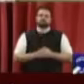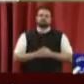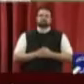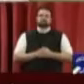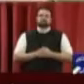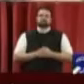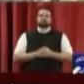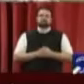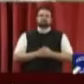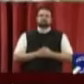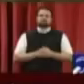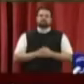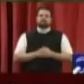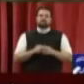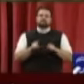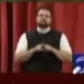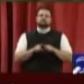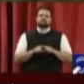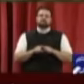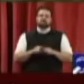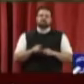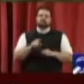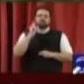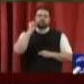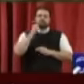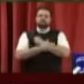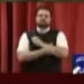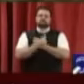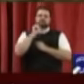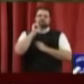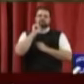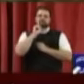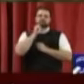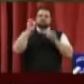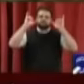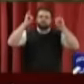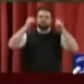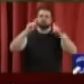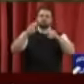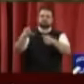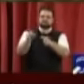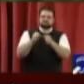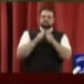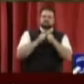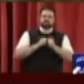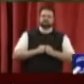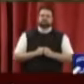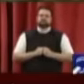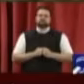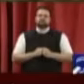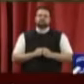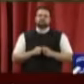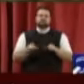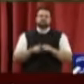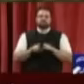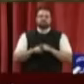s dragă. Deci e același lucru. Pentru că în momentul în care focusul celui care are posibilități, el nu are frici. Ne